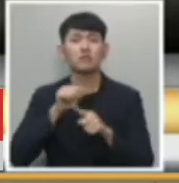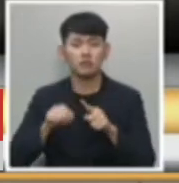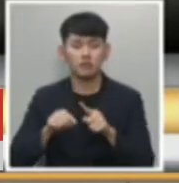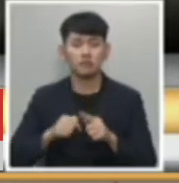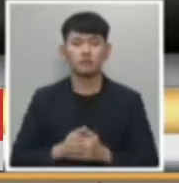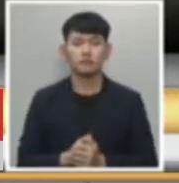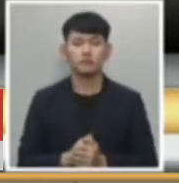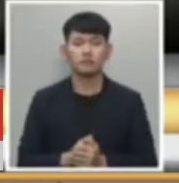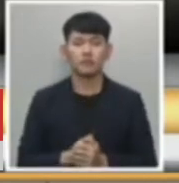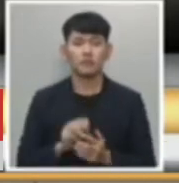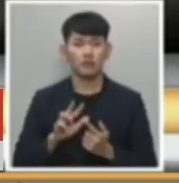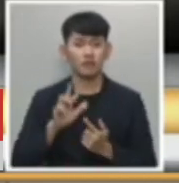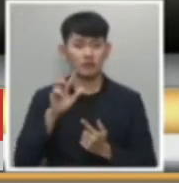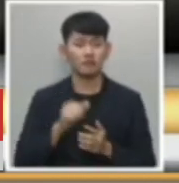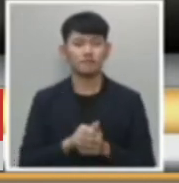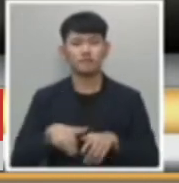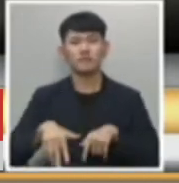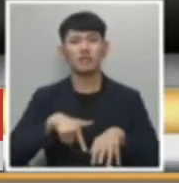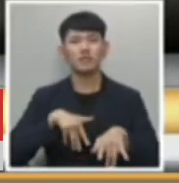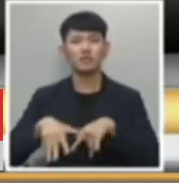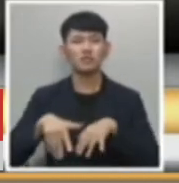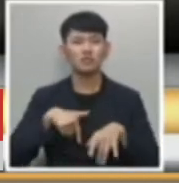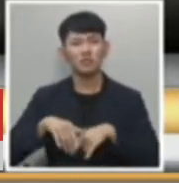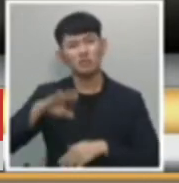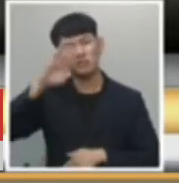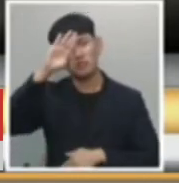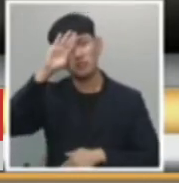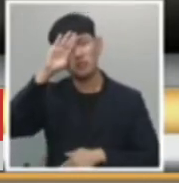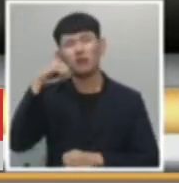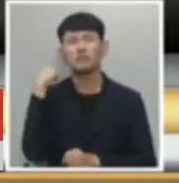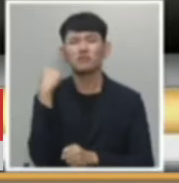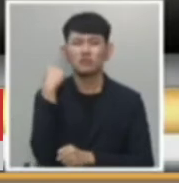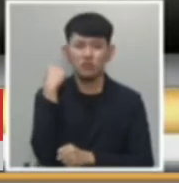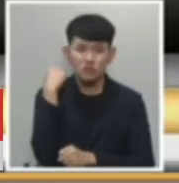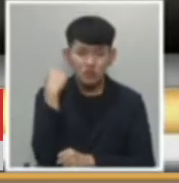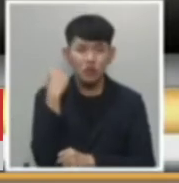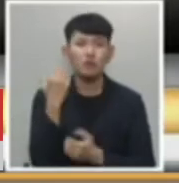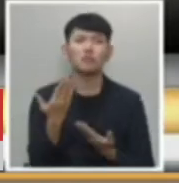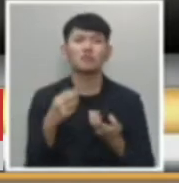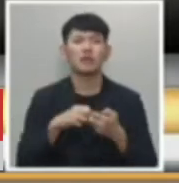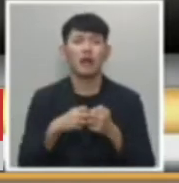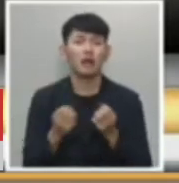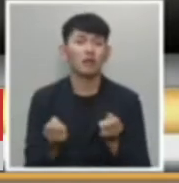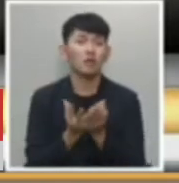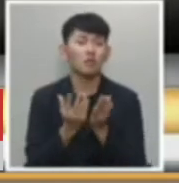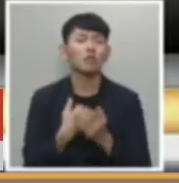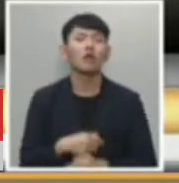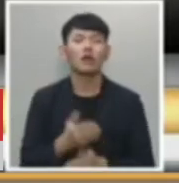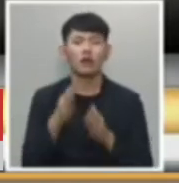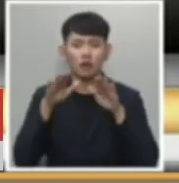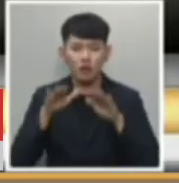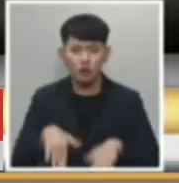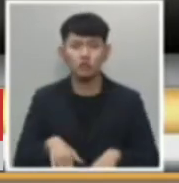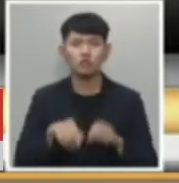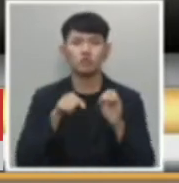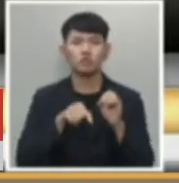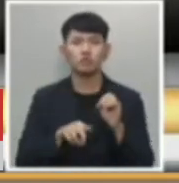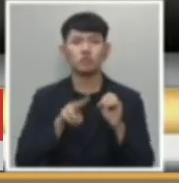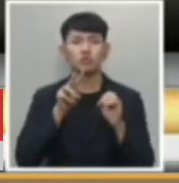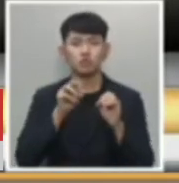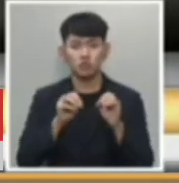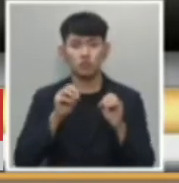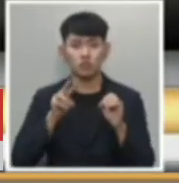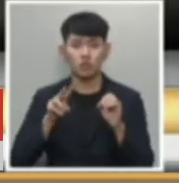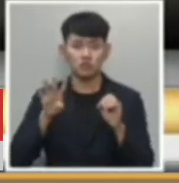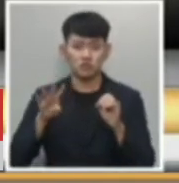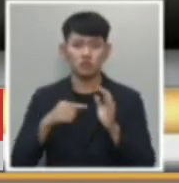2.24% 3คือประชาชนยากจนจากการเจ็บป่วยเหลือแค่ 0.24% นะครับแต่ก่อนนะครับถ้าเป็นโร